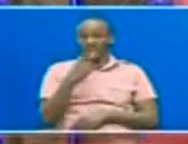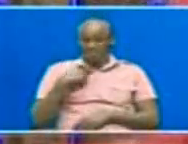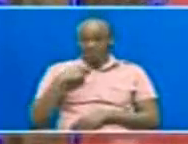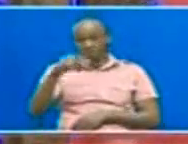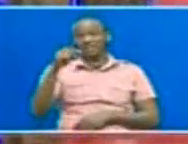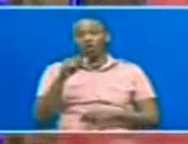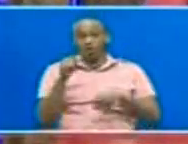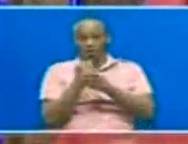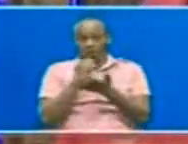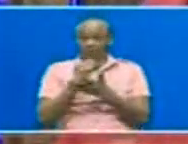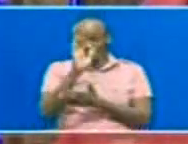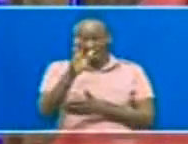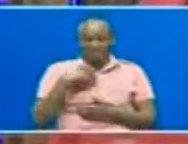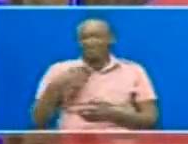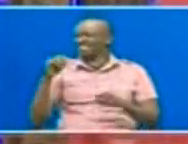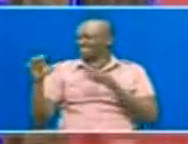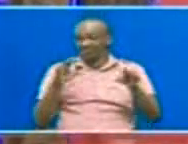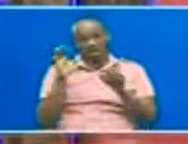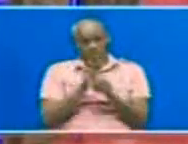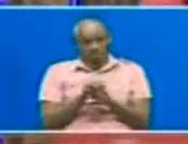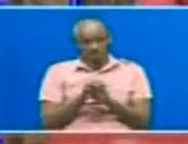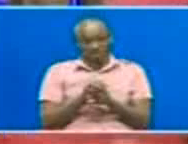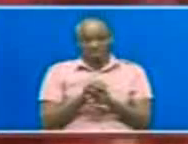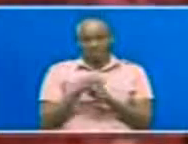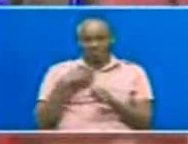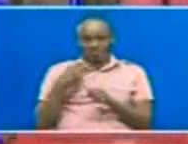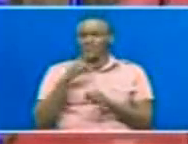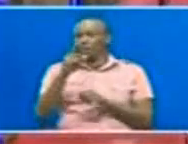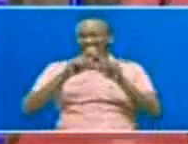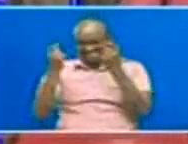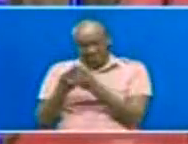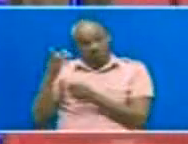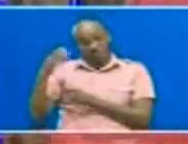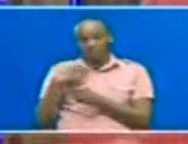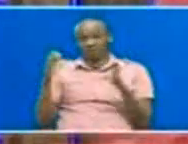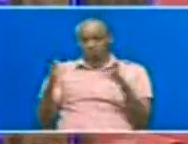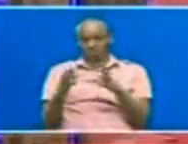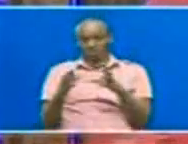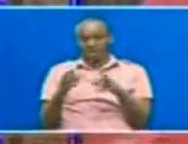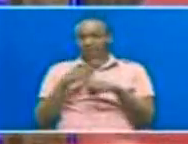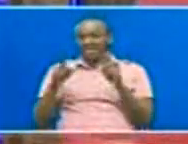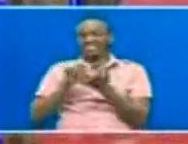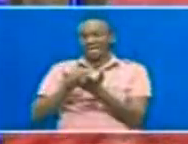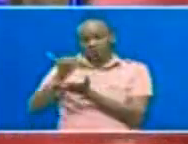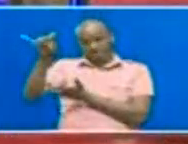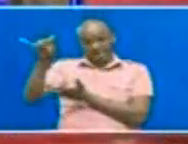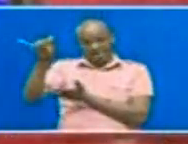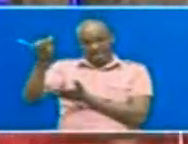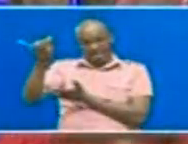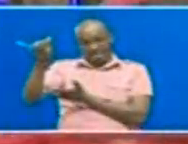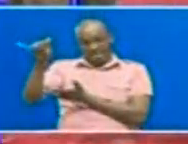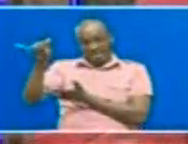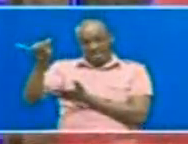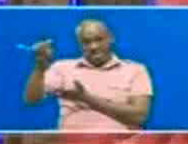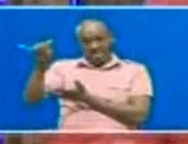kwa ofisi yake, nilikuwa na tabu sana. Si haikuwa tabu, nilikuwa na timu, nilikuwa napeleka Holland. Na ndege inaondoka